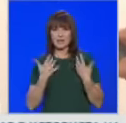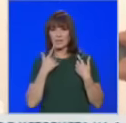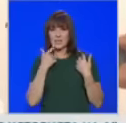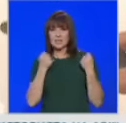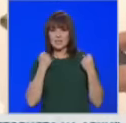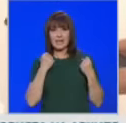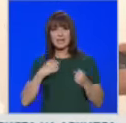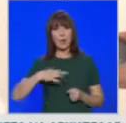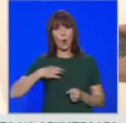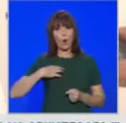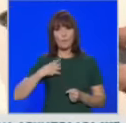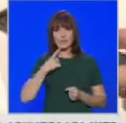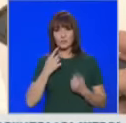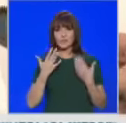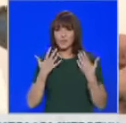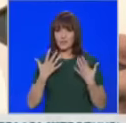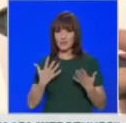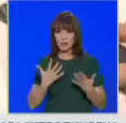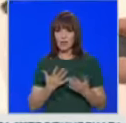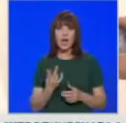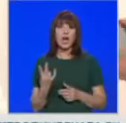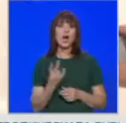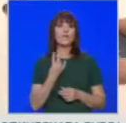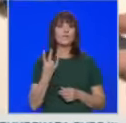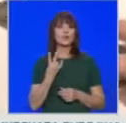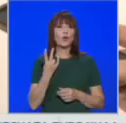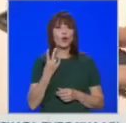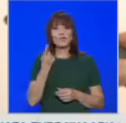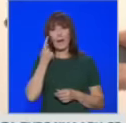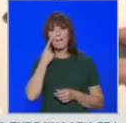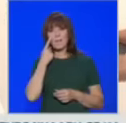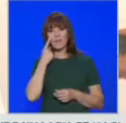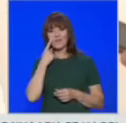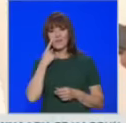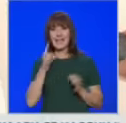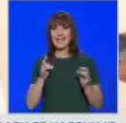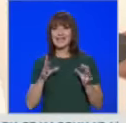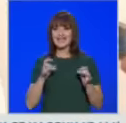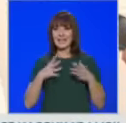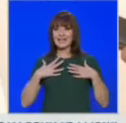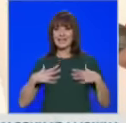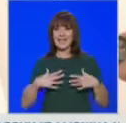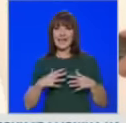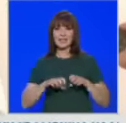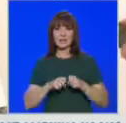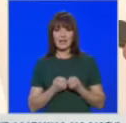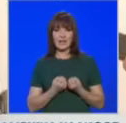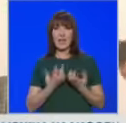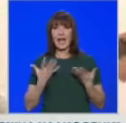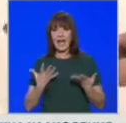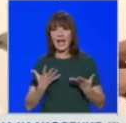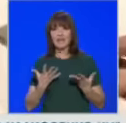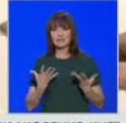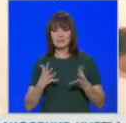живота. И съответно втората по вид средна телесна повреда е